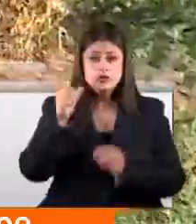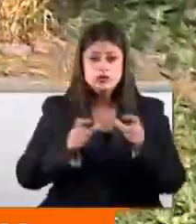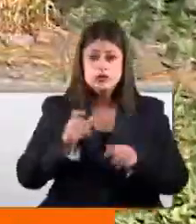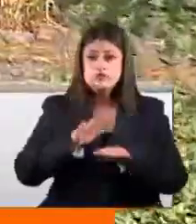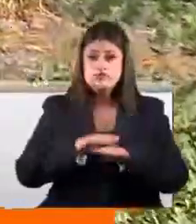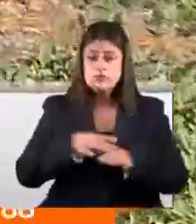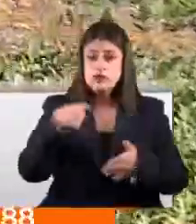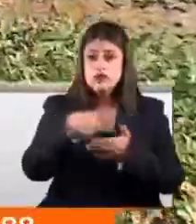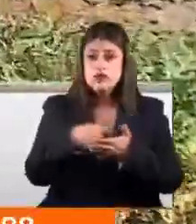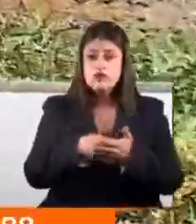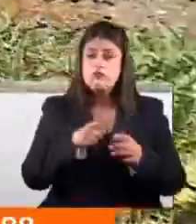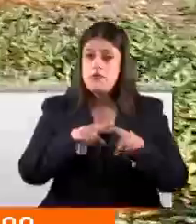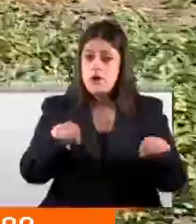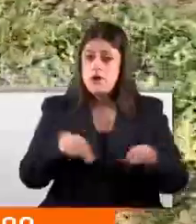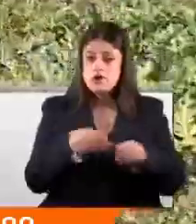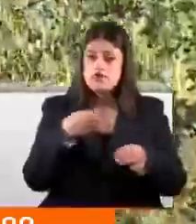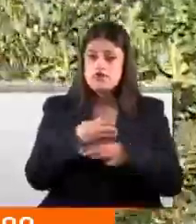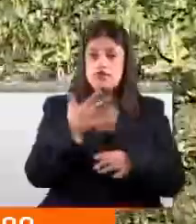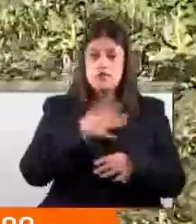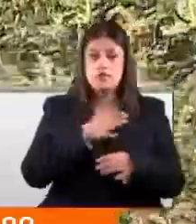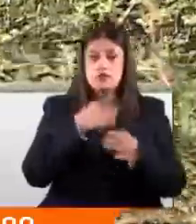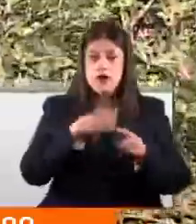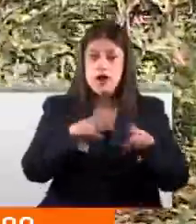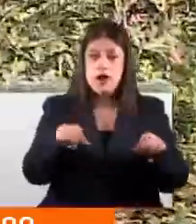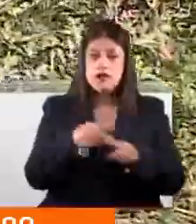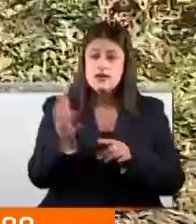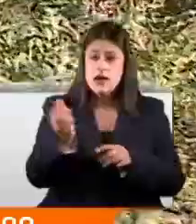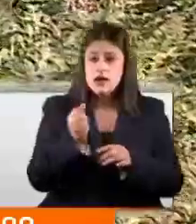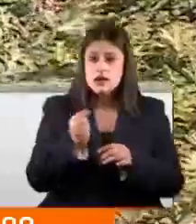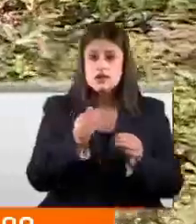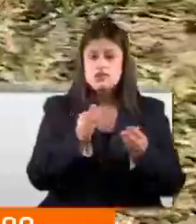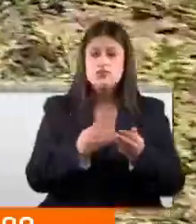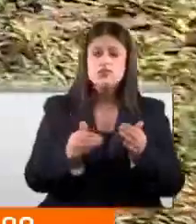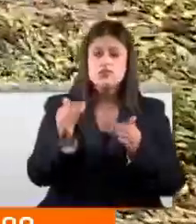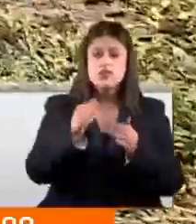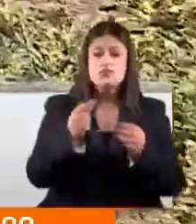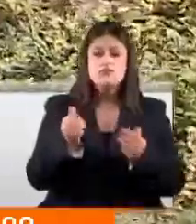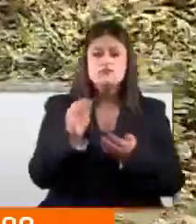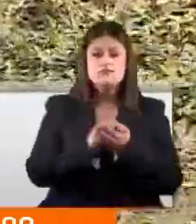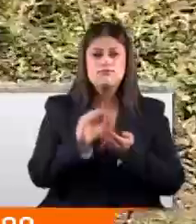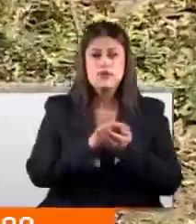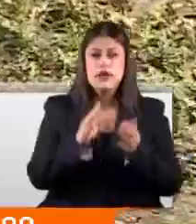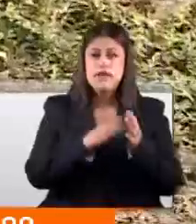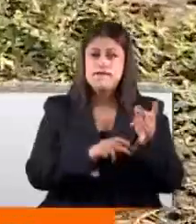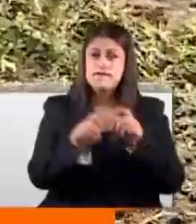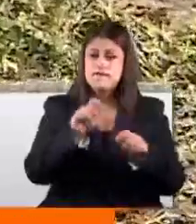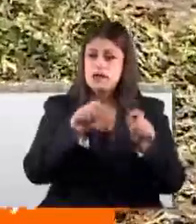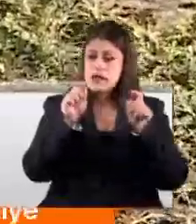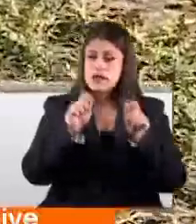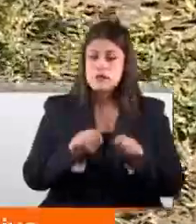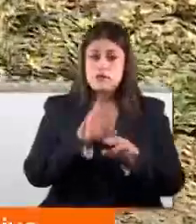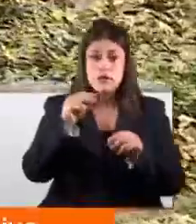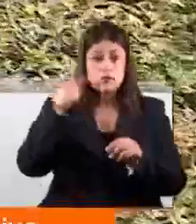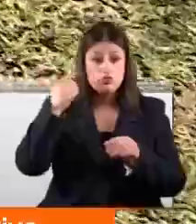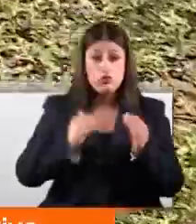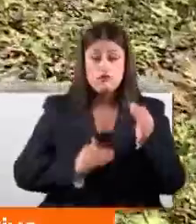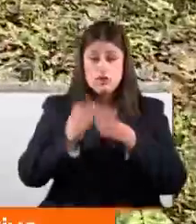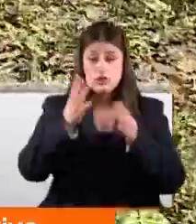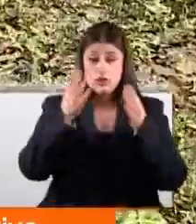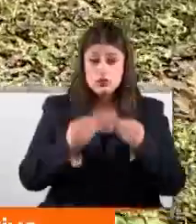buldu ve arsaya yönelim arttı. Arsa alalım üzerine paramız biriktikçe ev yapalım diyenlerin sayısı artınca bu